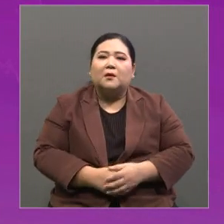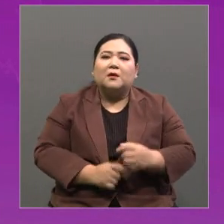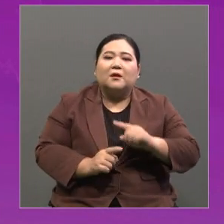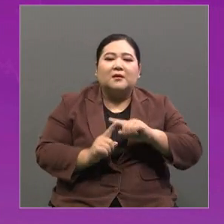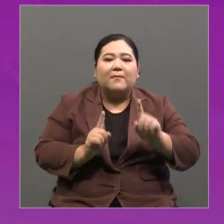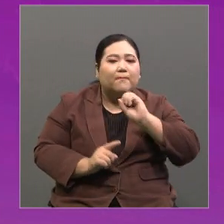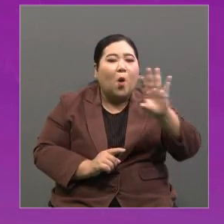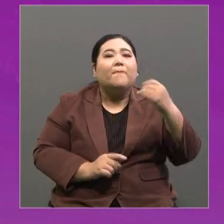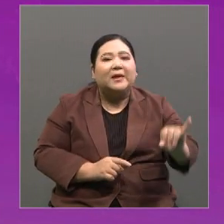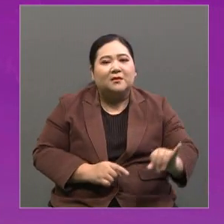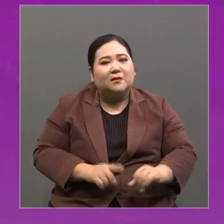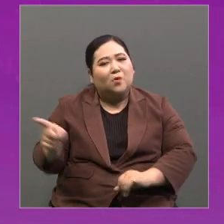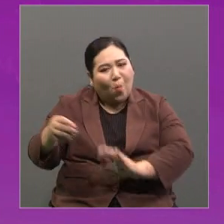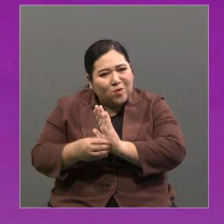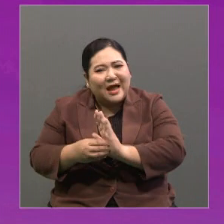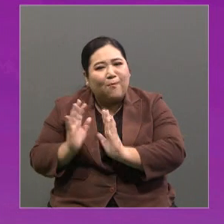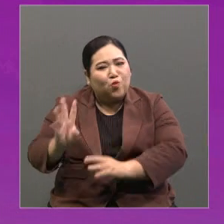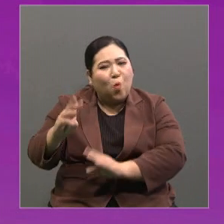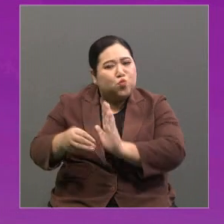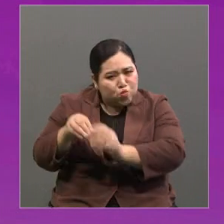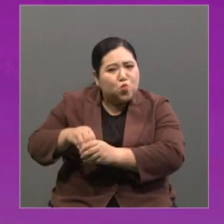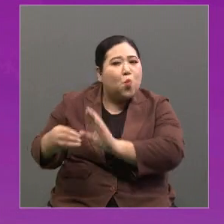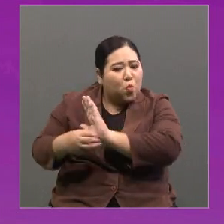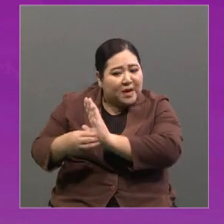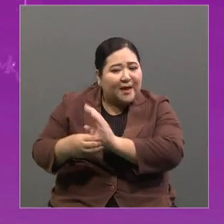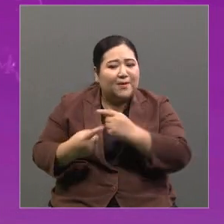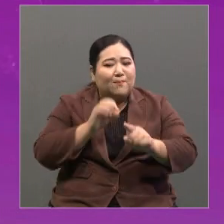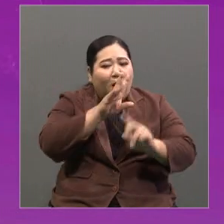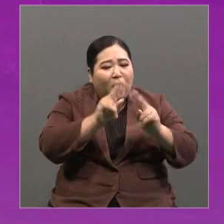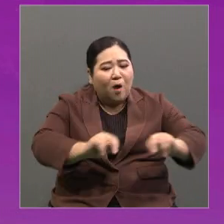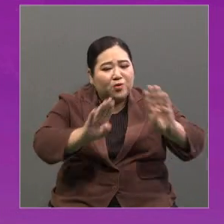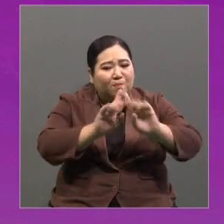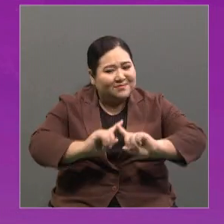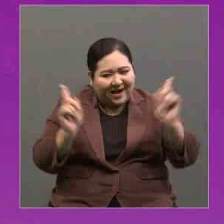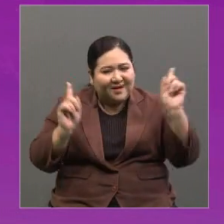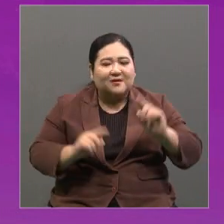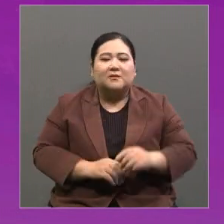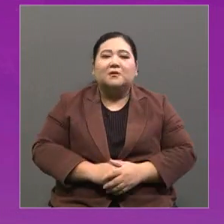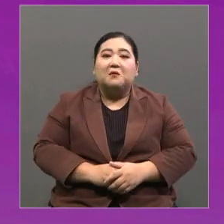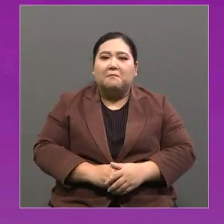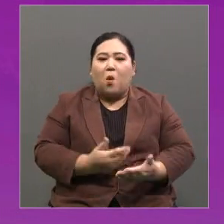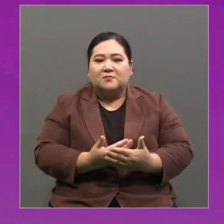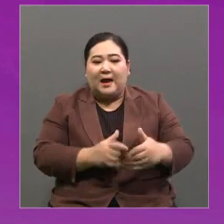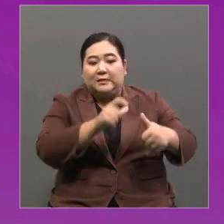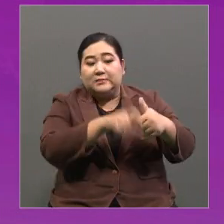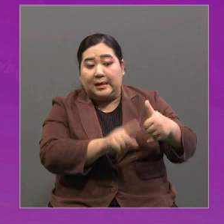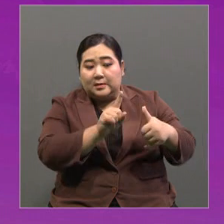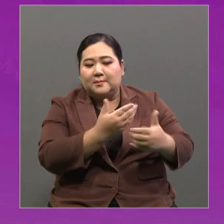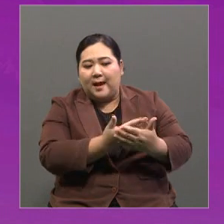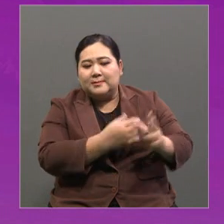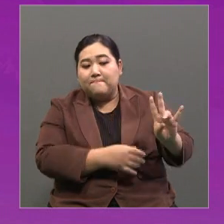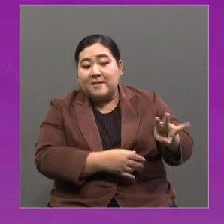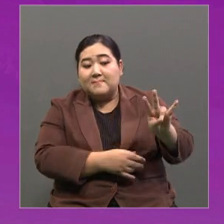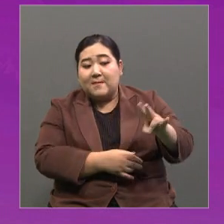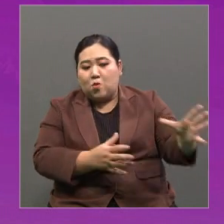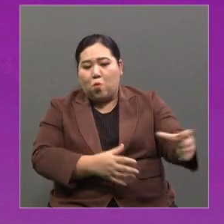อกผิดสถานที่ไง ใช่ค่ะแล้วเขาบอกว่าเนี่ยนะเขาเรียกรับนะครอบครัวแต่ละคนน่ะ 7,000 บาทด้วยกัน